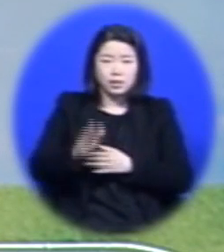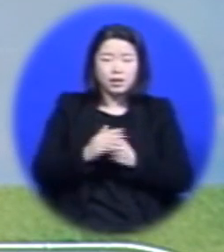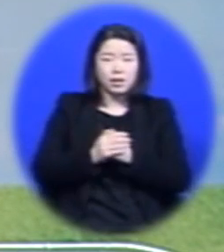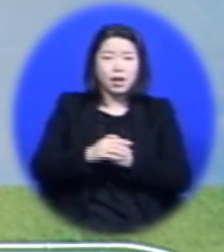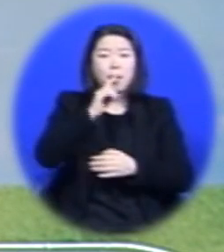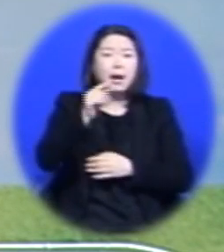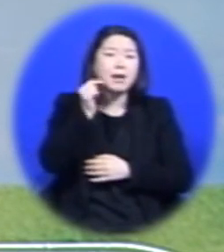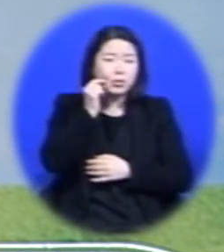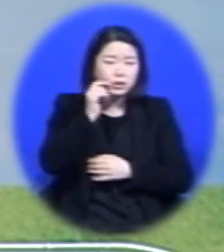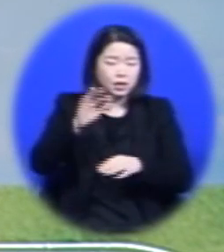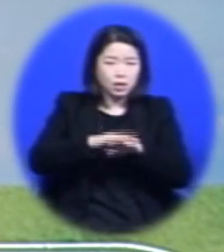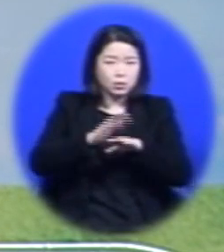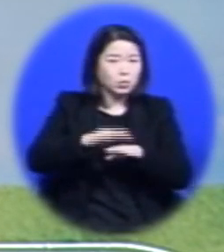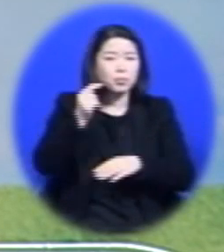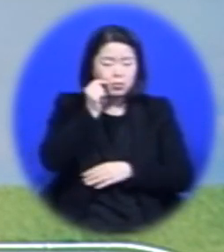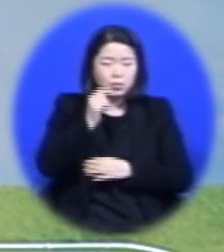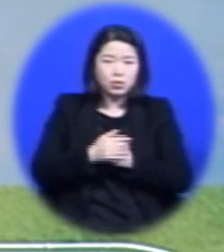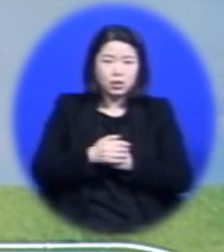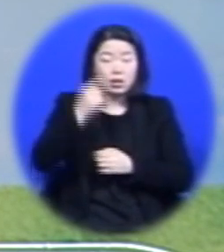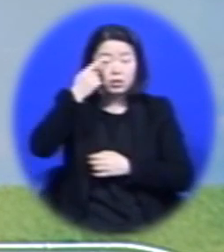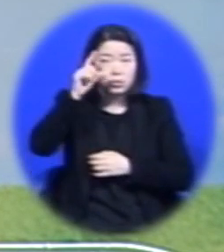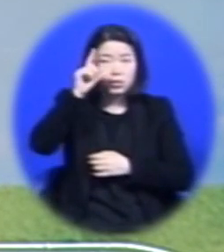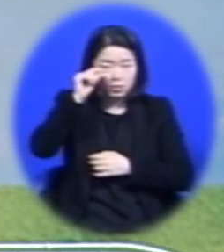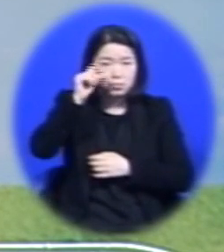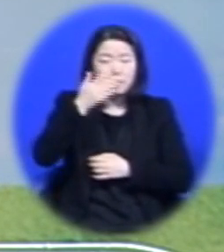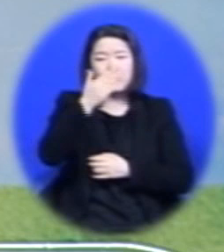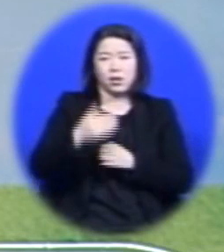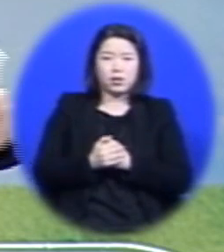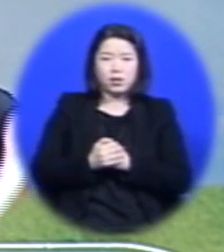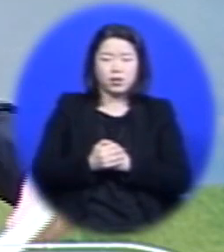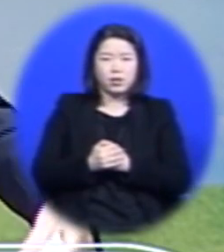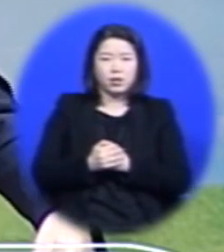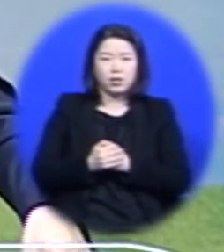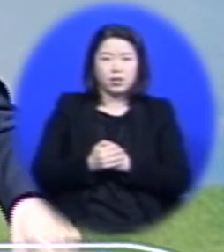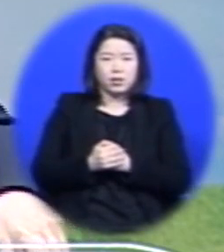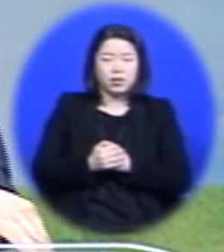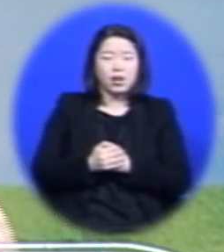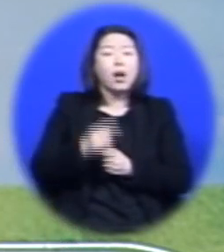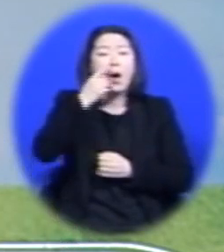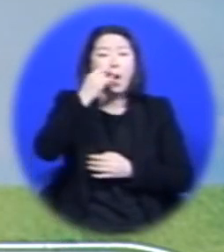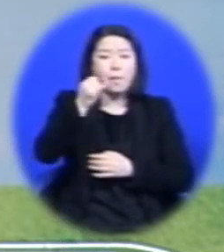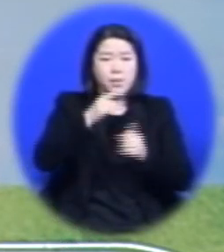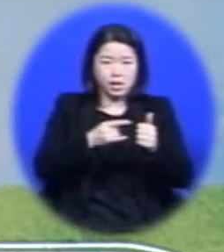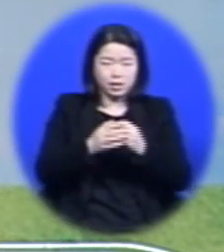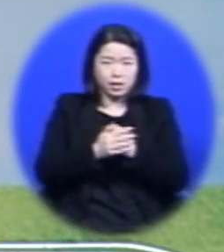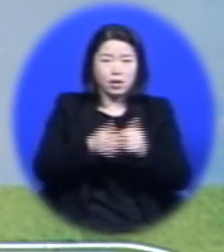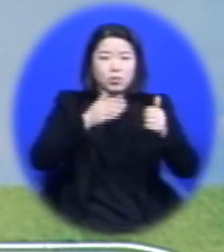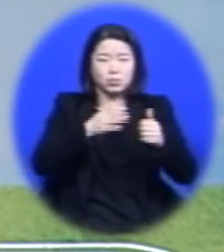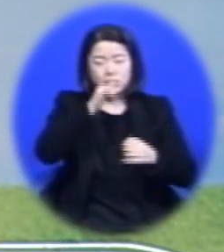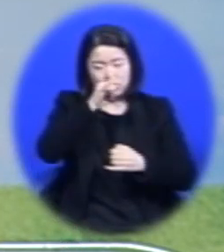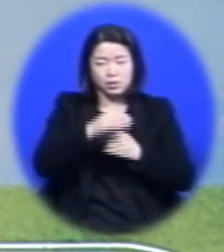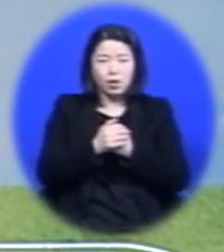말 못해요 손도 움직여 지지 않아요 눈만 깜빡거리고 수 있어요 그래서 엄마에게 부탁을